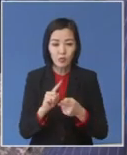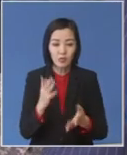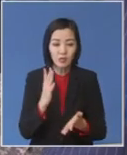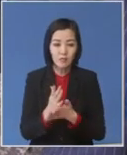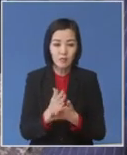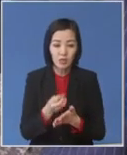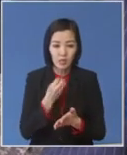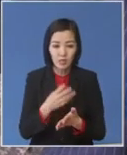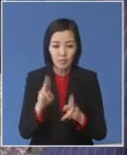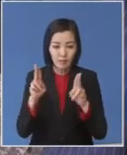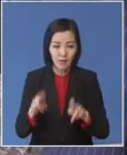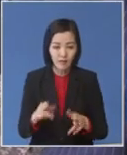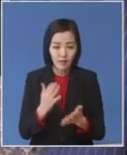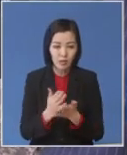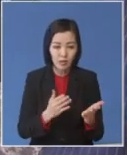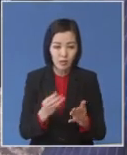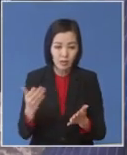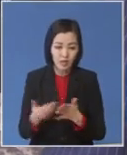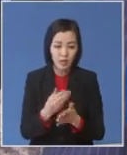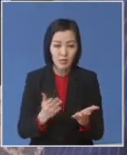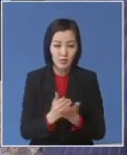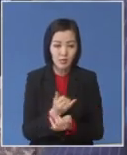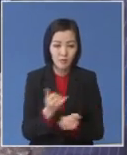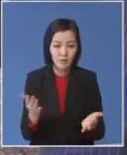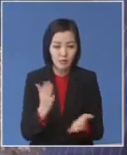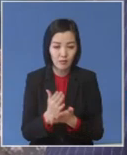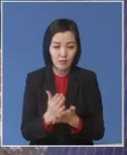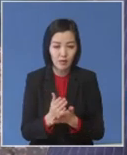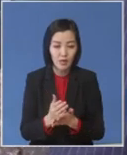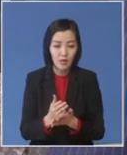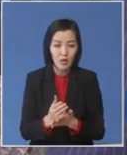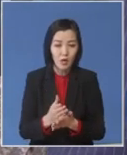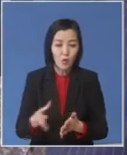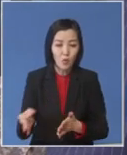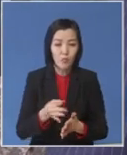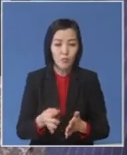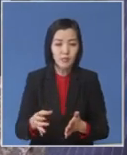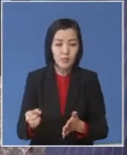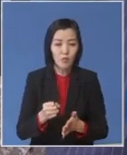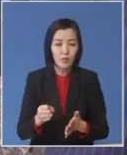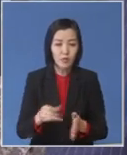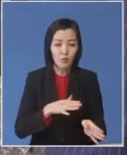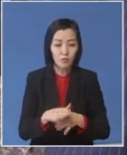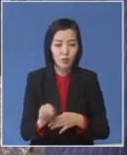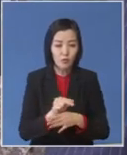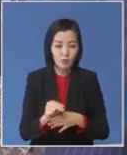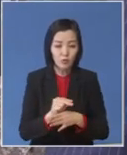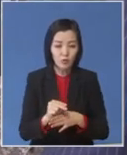ішінде бүкіл республикада аудан орталығында және облыс көлемінде күрделі жөндеулер